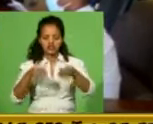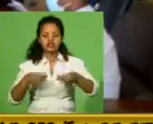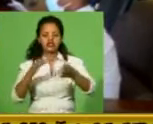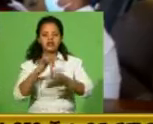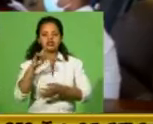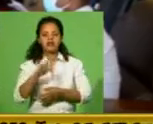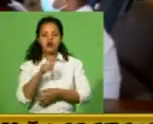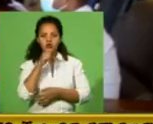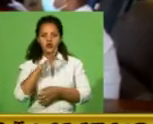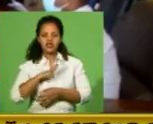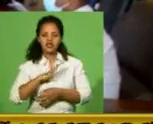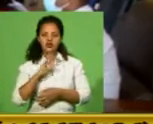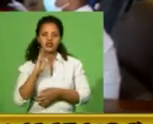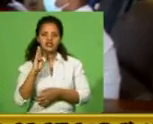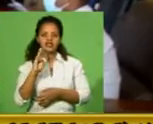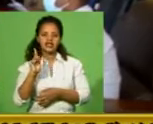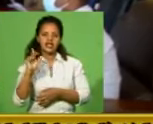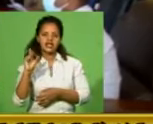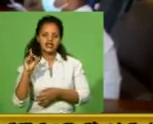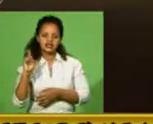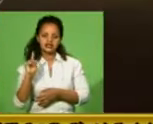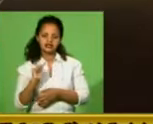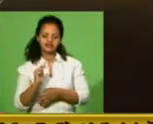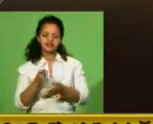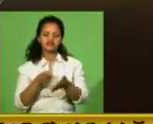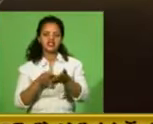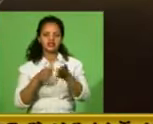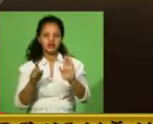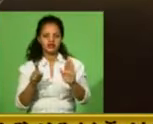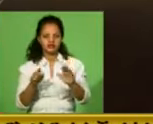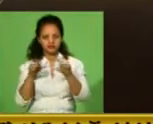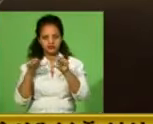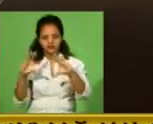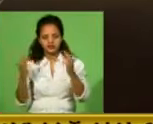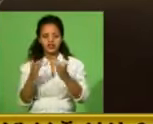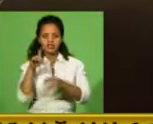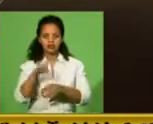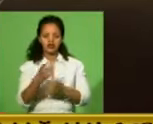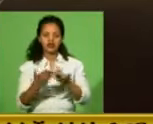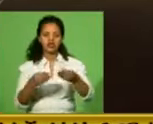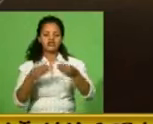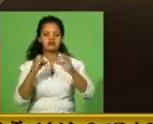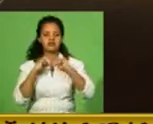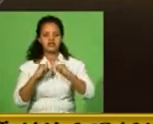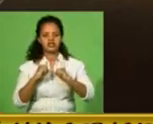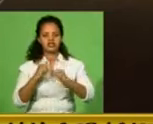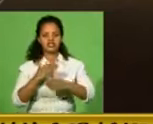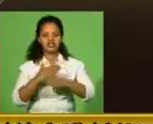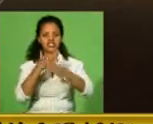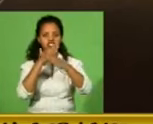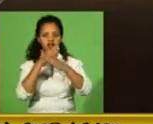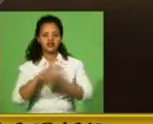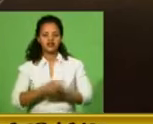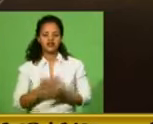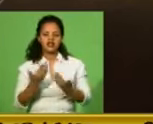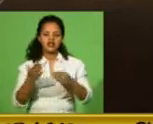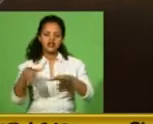እንደሚገባም ወይዘሮ ሰናይ ጠቅሰዋል። ትሪትመንት ሴንተሮች ላይ ተገቢው አገልግሎት ለመስጠት በሚያስችል ደረጃ